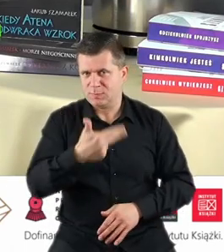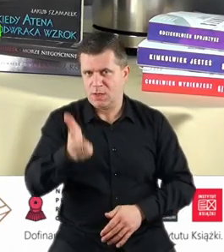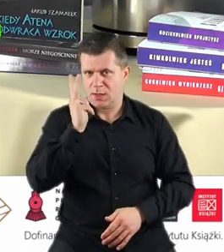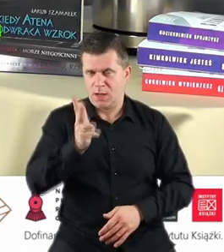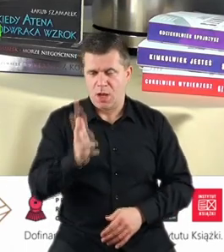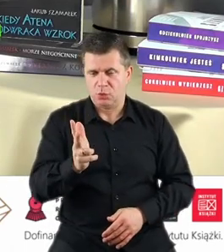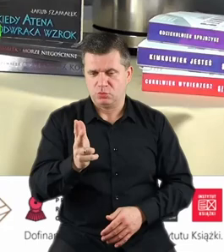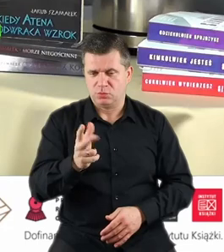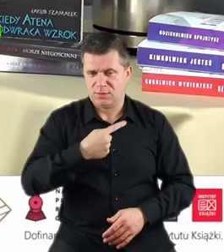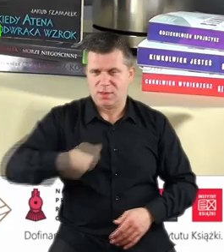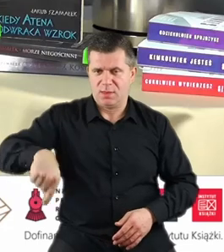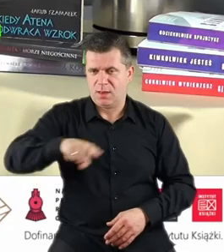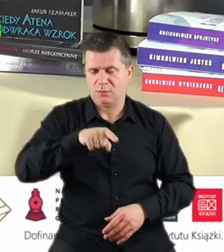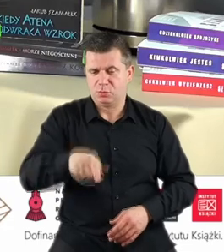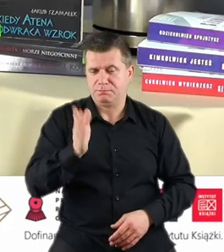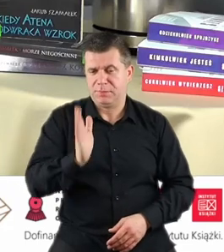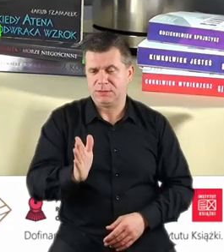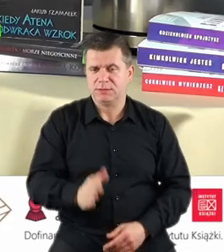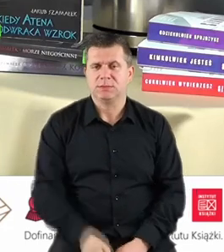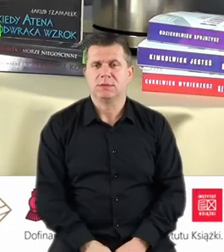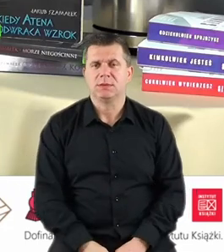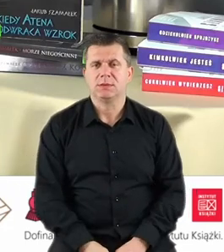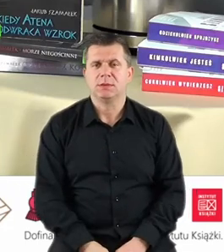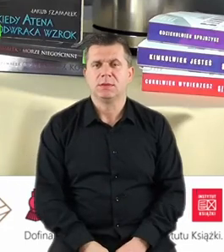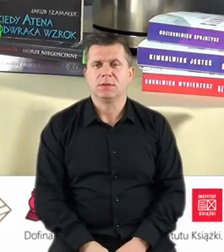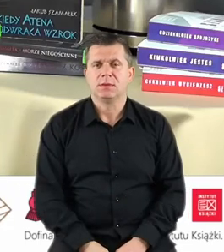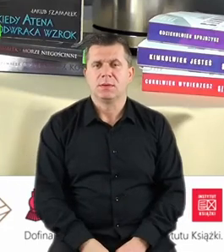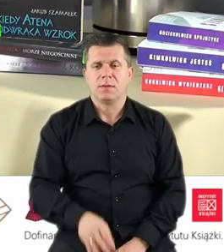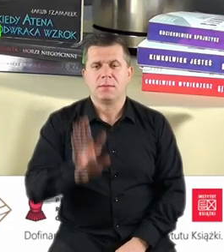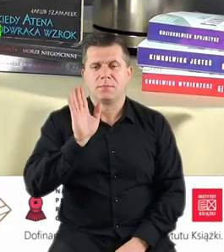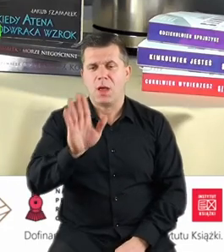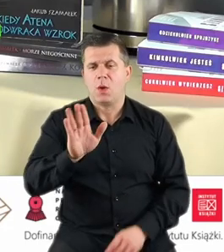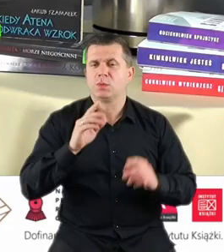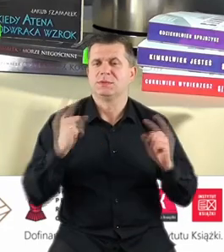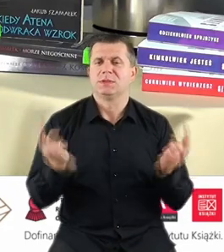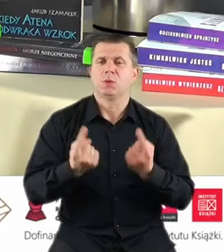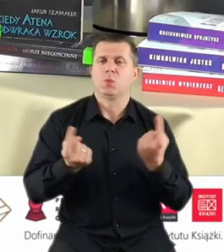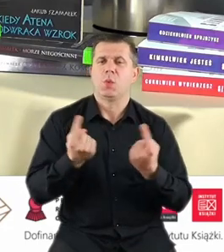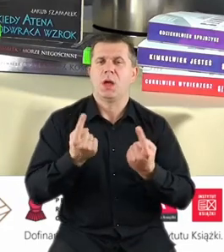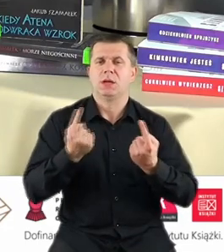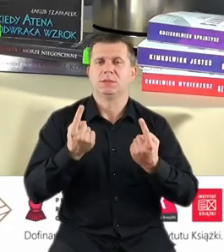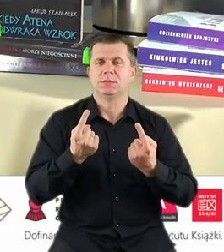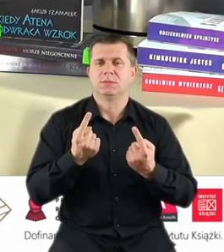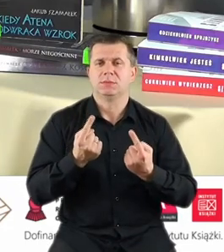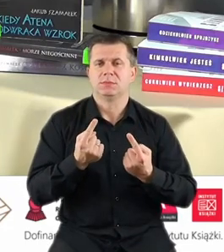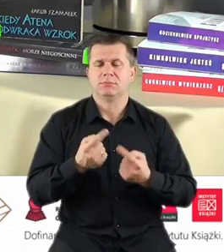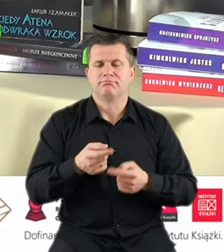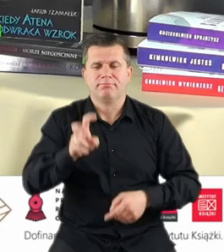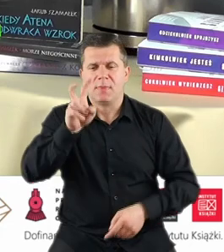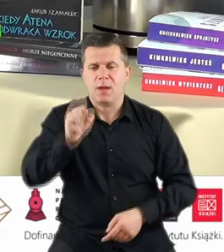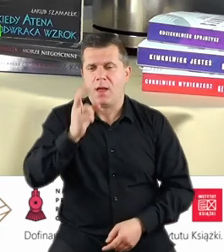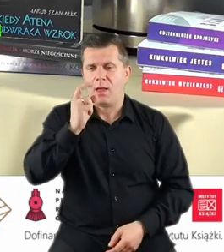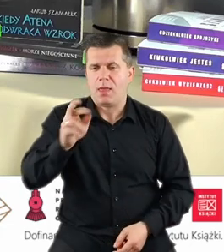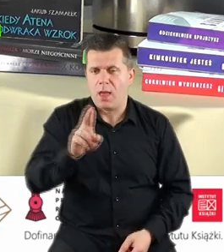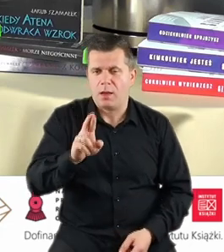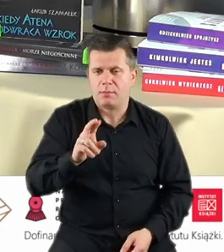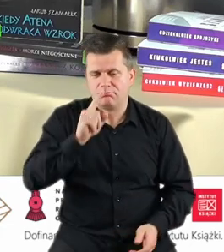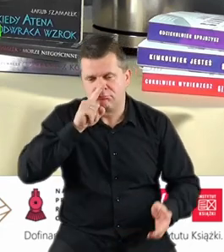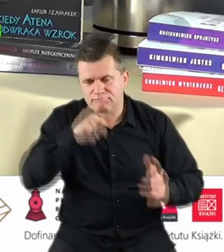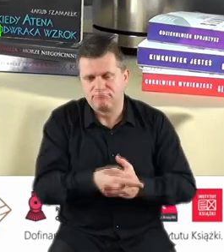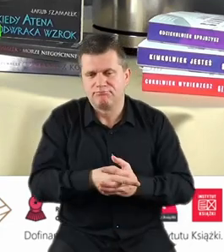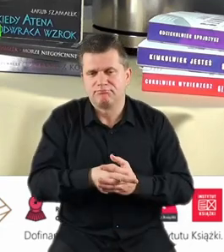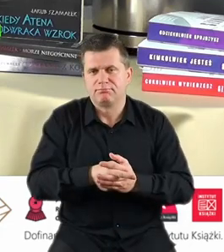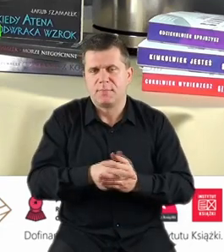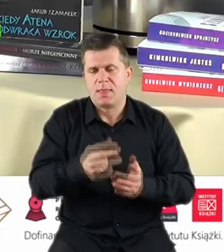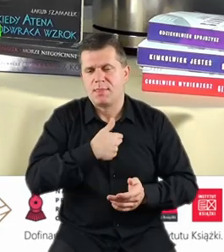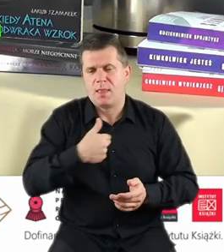nas będzie na przykład miał do czynienia z jakimiś złowrogimi hakerami, którzy będą wykradać